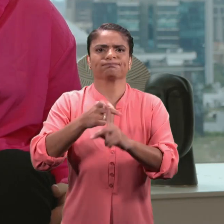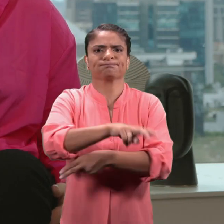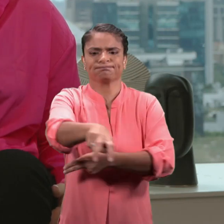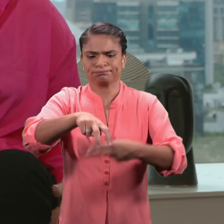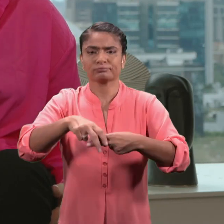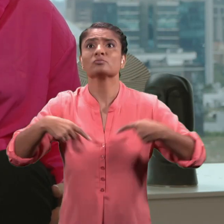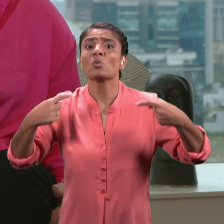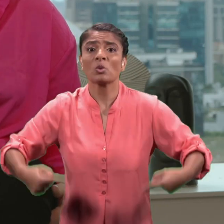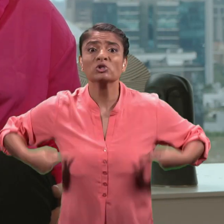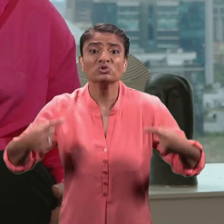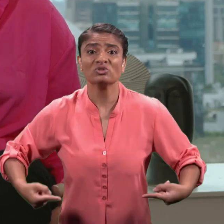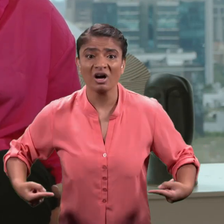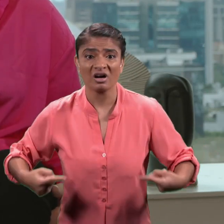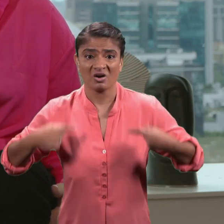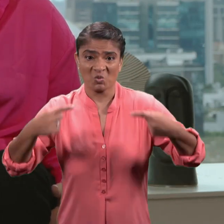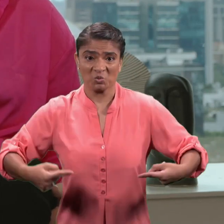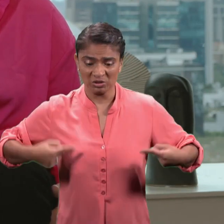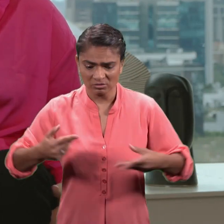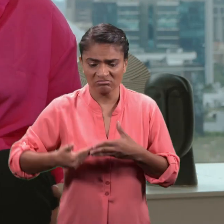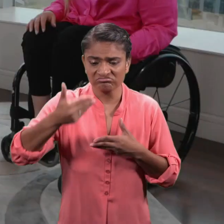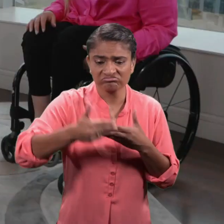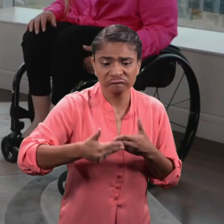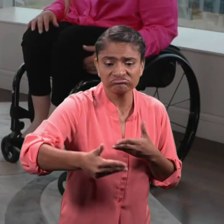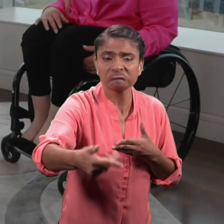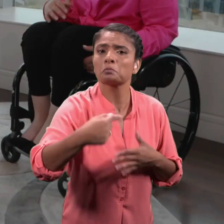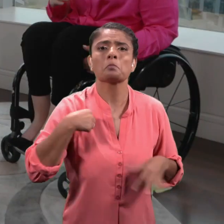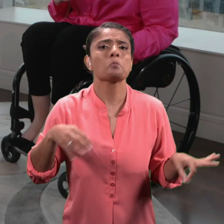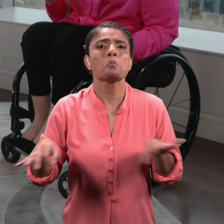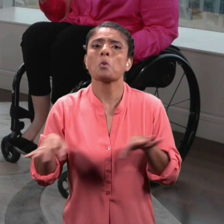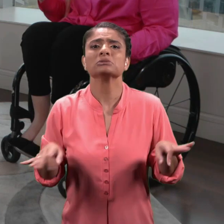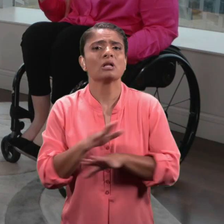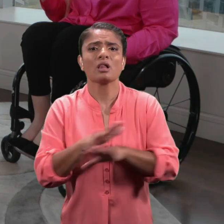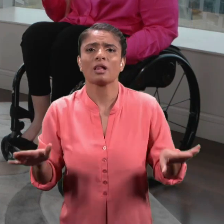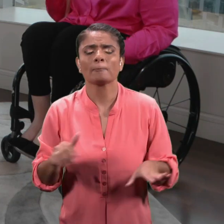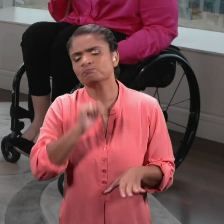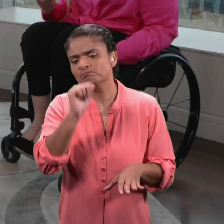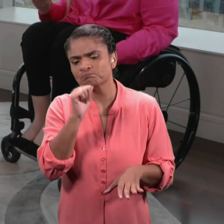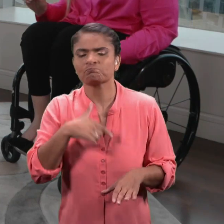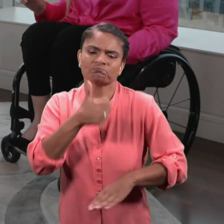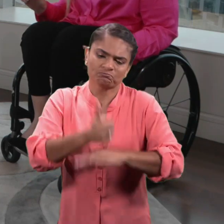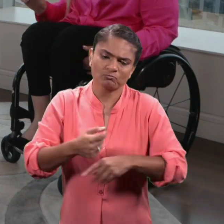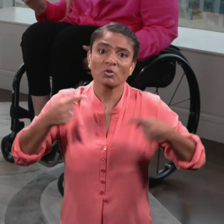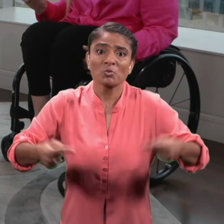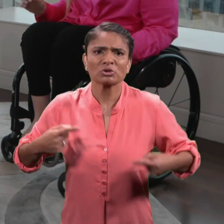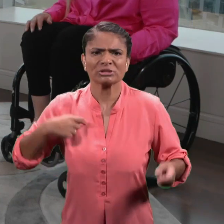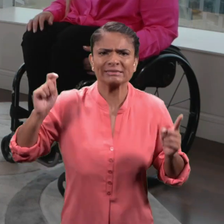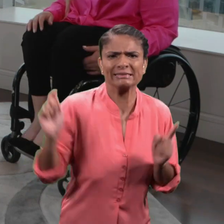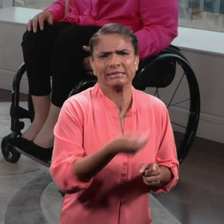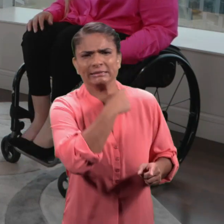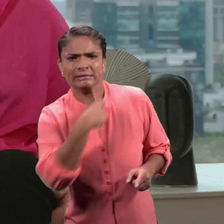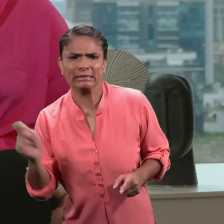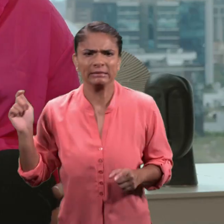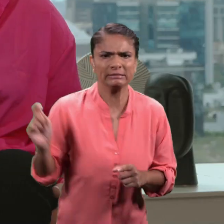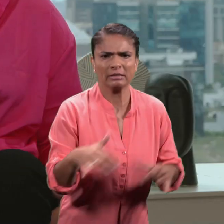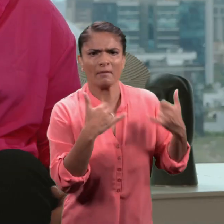ek in 'n ongeluk gewees en nou in 'n rolstoel en daarna het ek nie model gedoen nie. Ek het begin met rolstoeltennis speel. Okay.